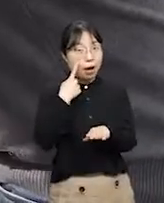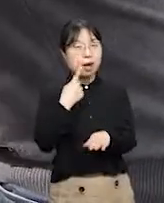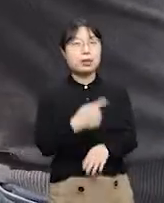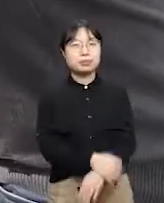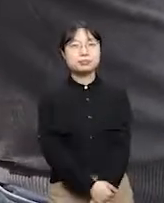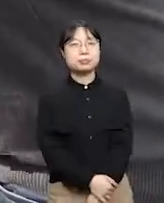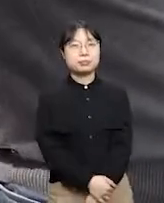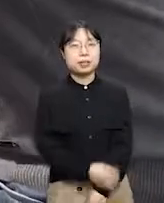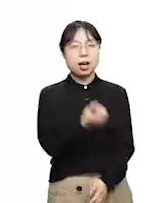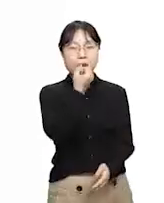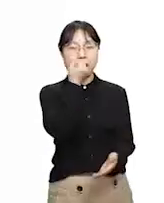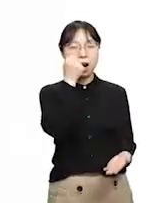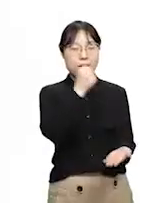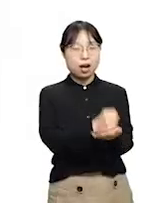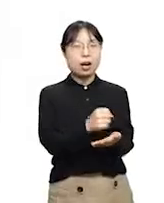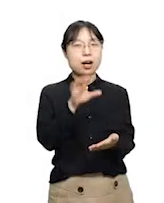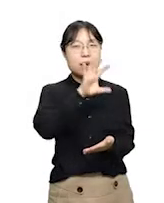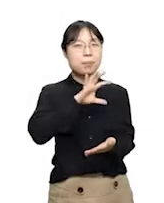이게 나오고